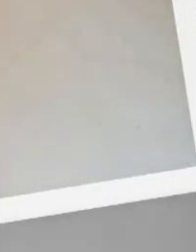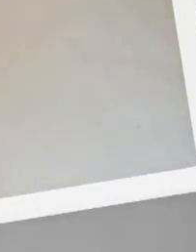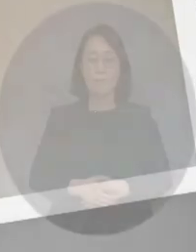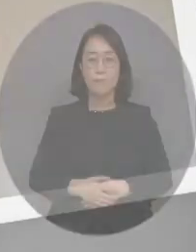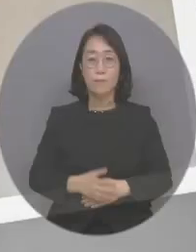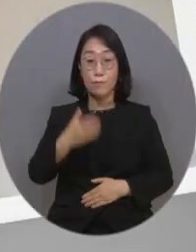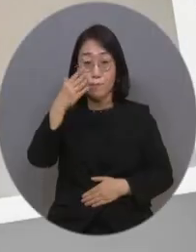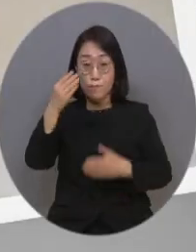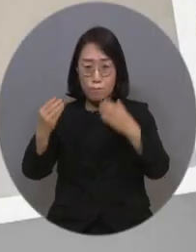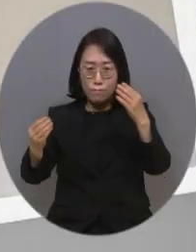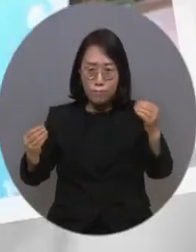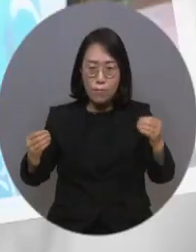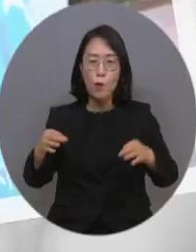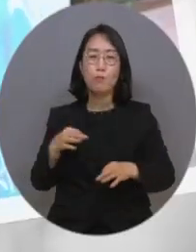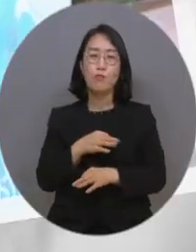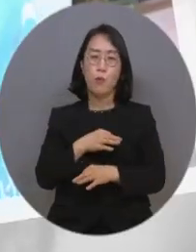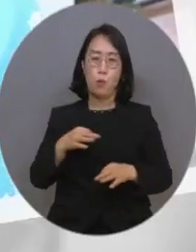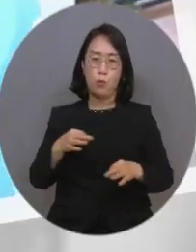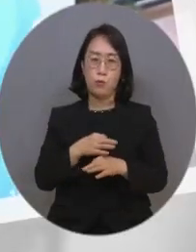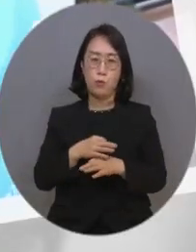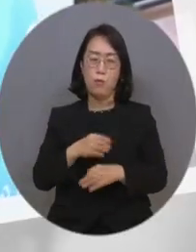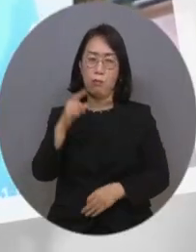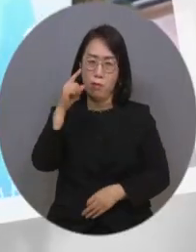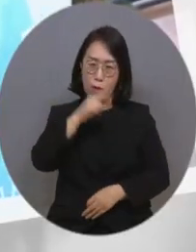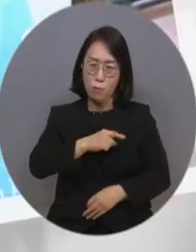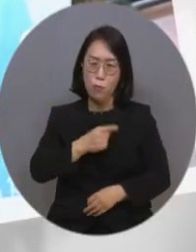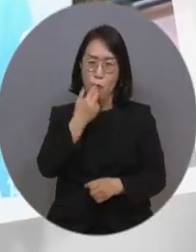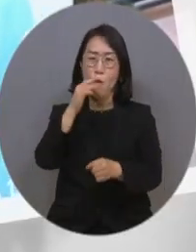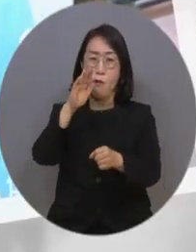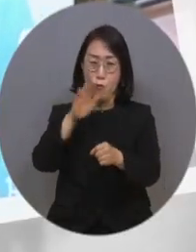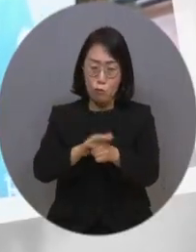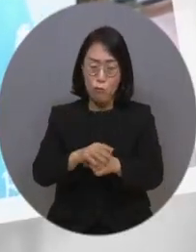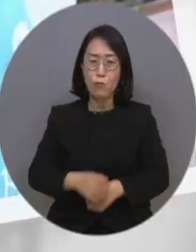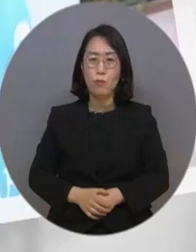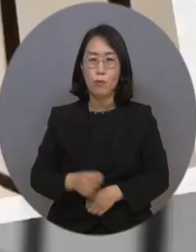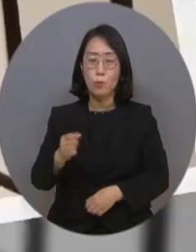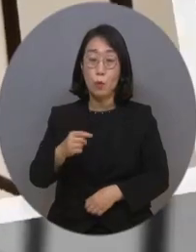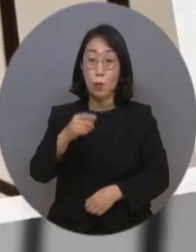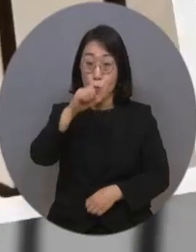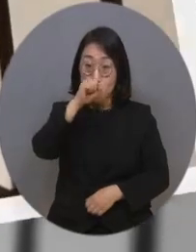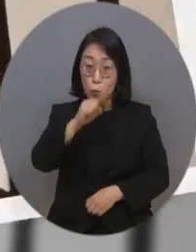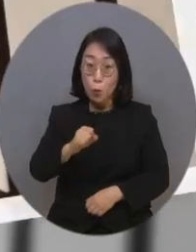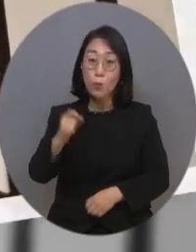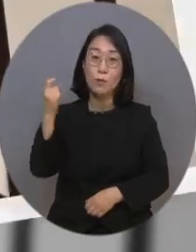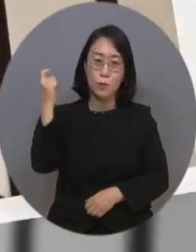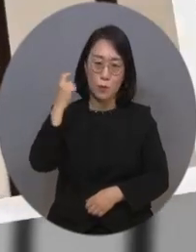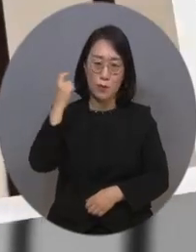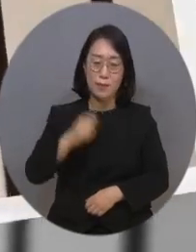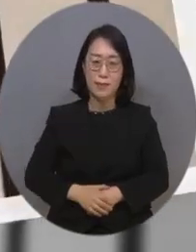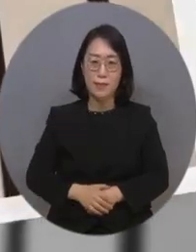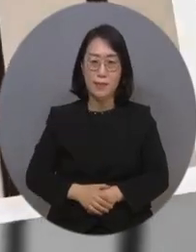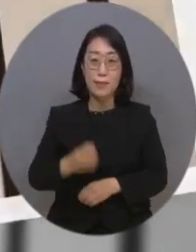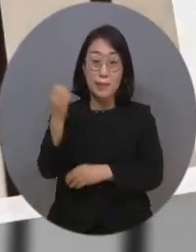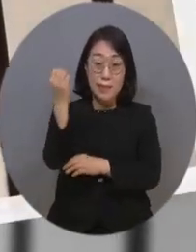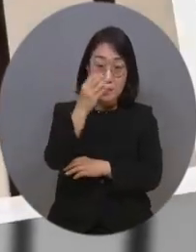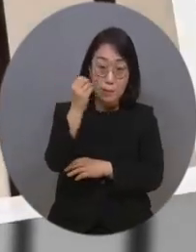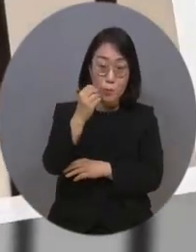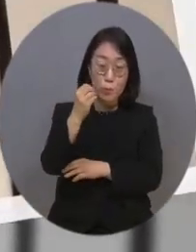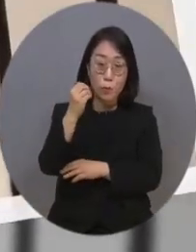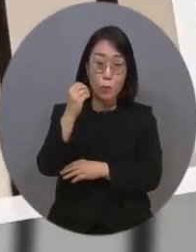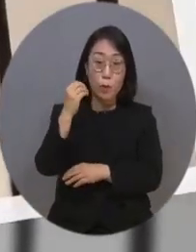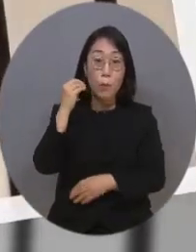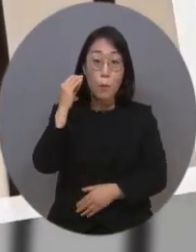우리 주변에서 일어나는 불공정한 사례부터 억울한 사연 따뜻한 미담까지 장애인신문과